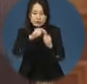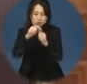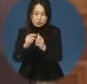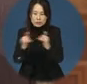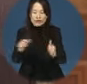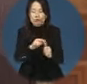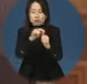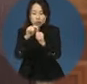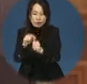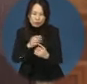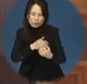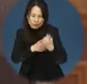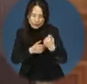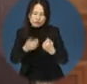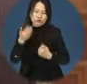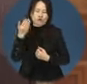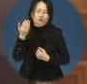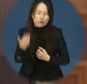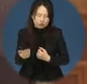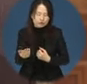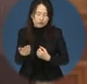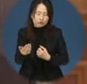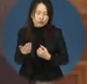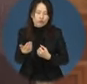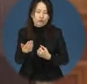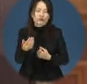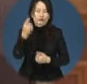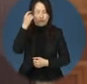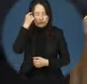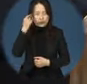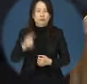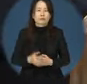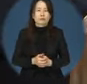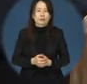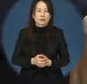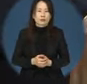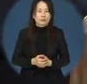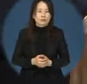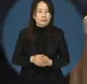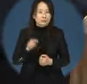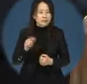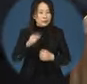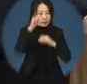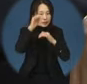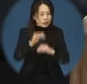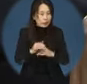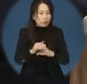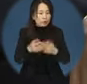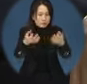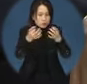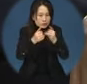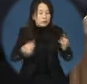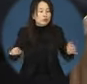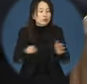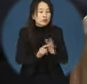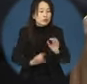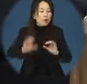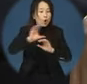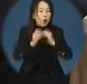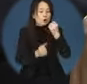있게 하는 그런 권한을 이번에 기반이 될 법 개정 욥의 목은 제가 시청자 분들을 위해 조금 부연설명을 하면